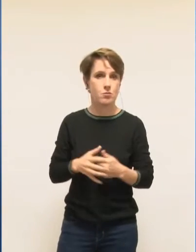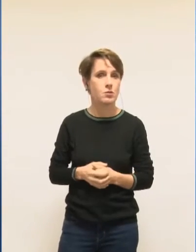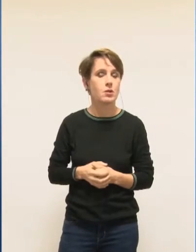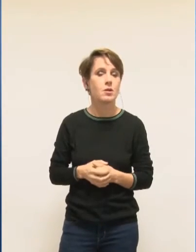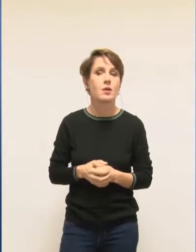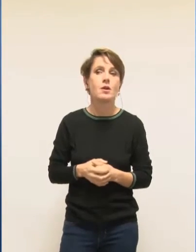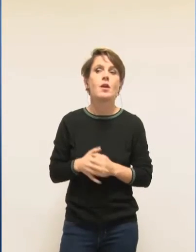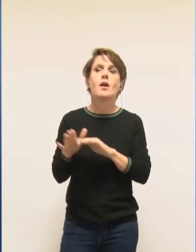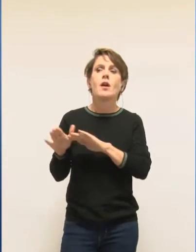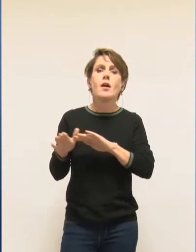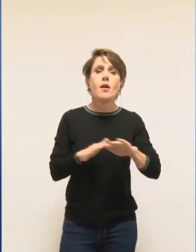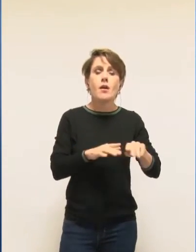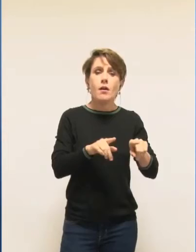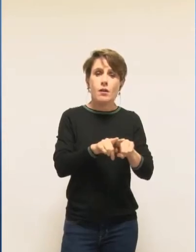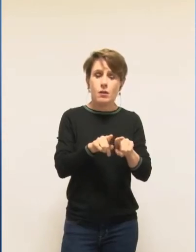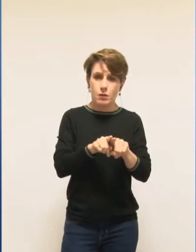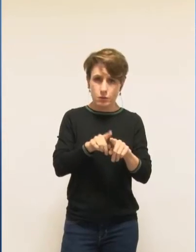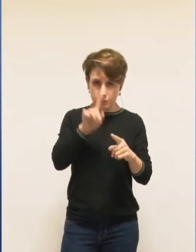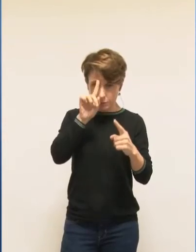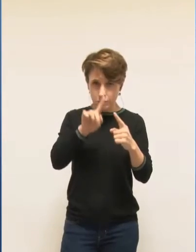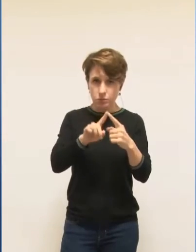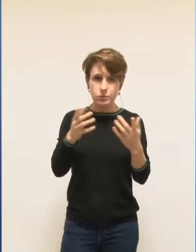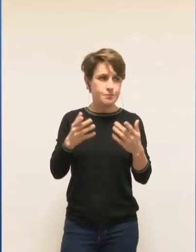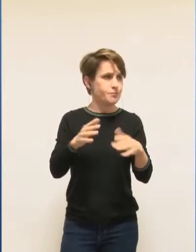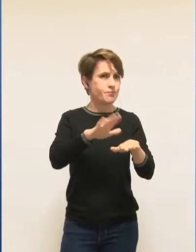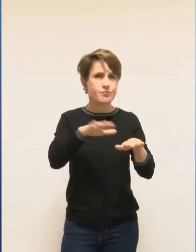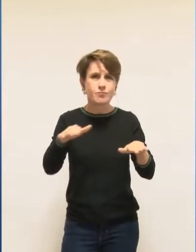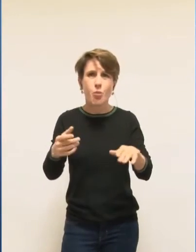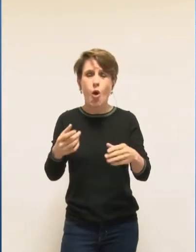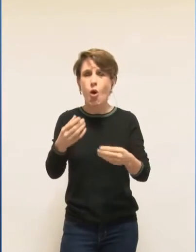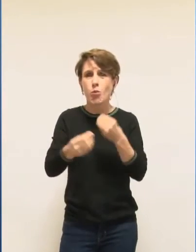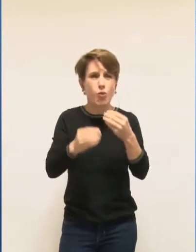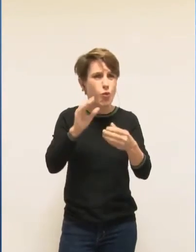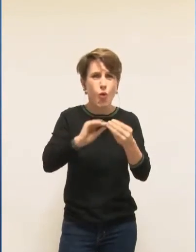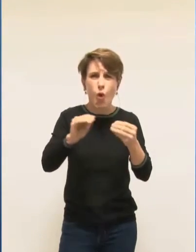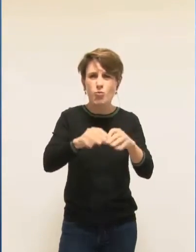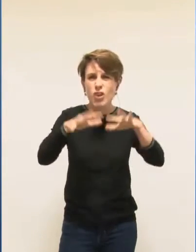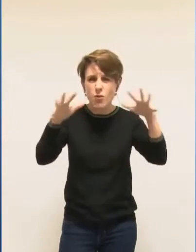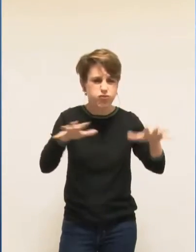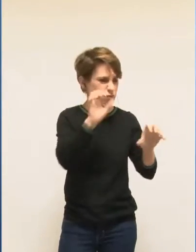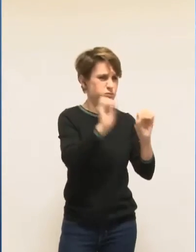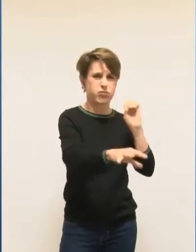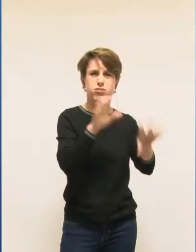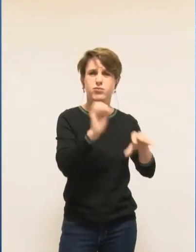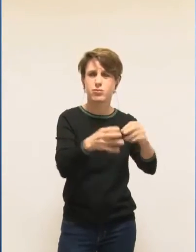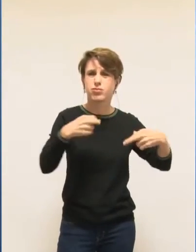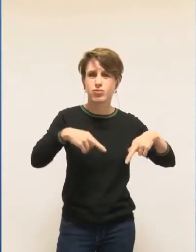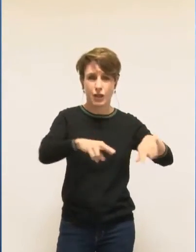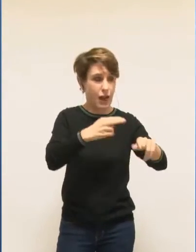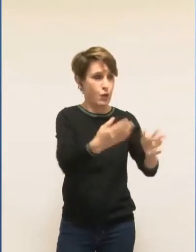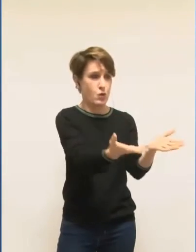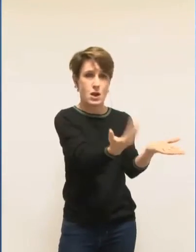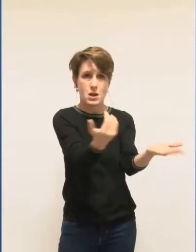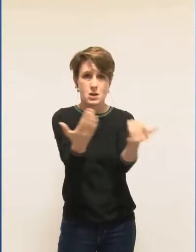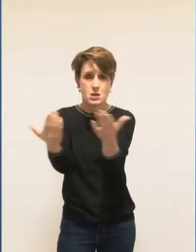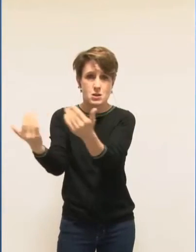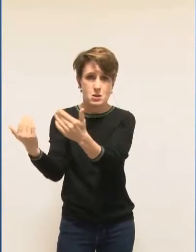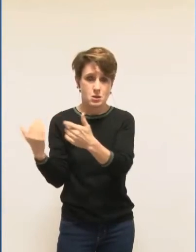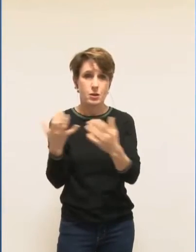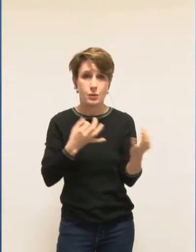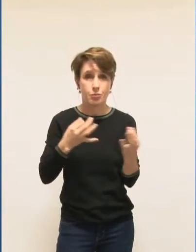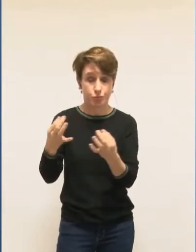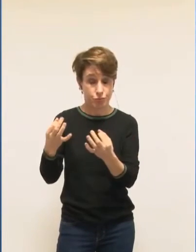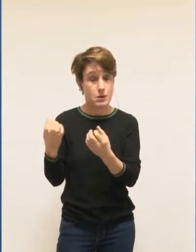Également, la question du ramassage des encombrants, toutes ces questions quotidiennes qui créent beaucoup